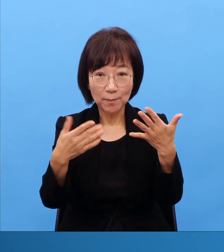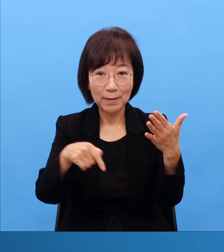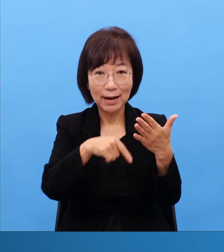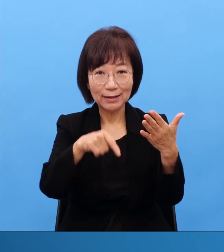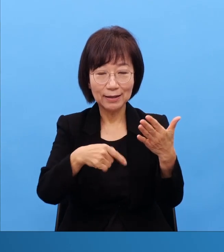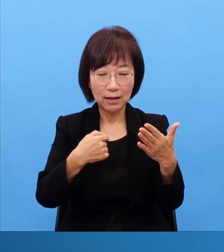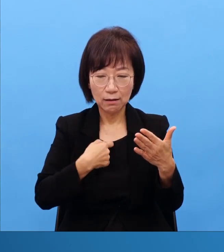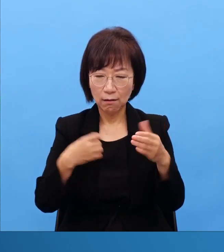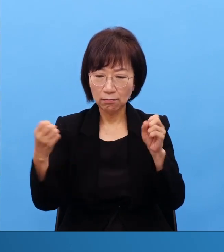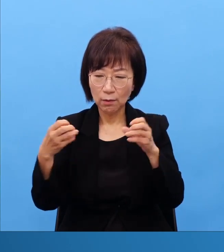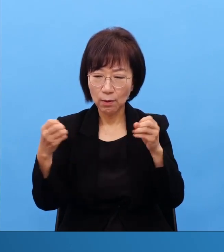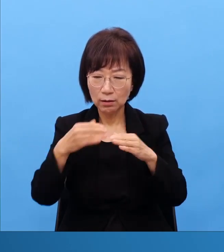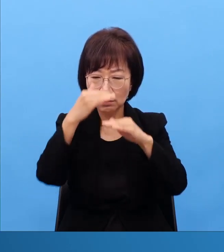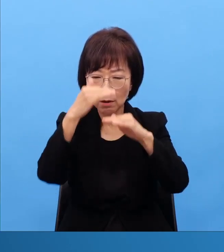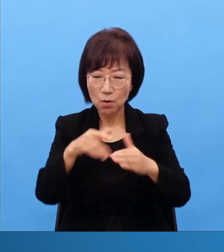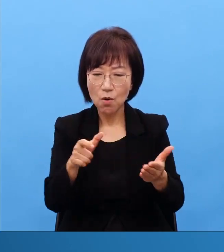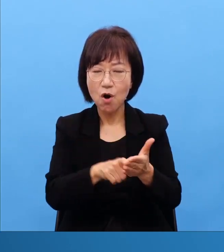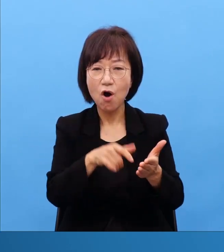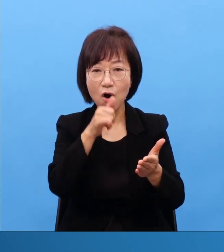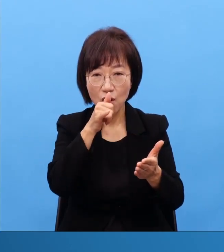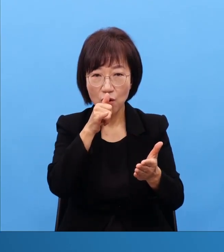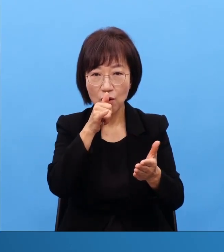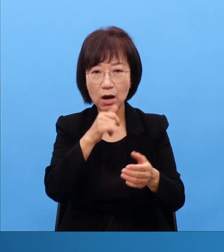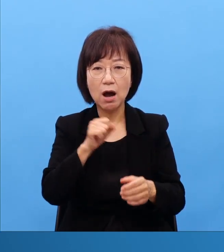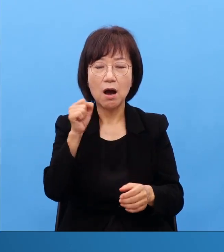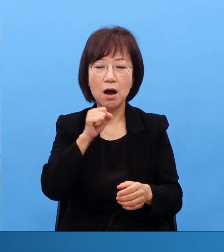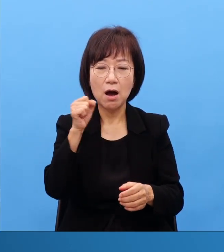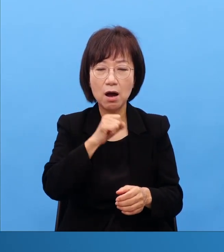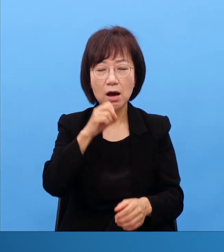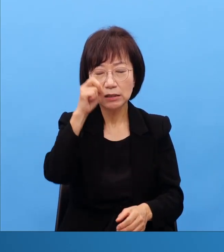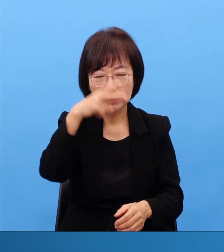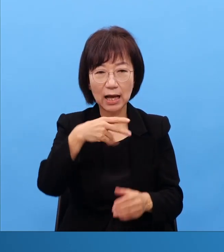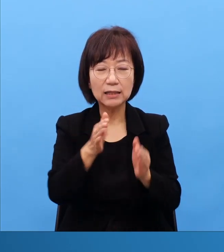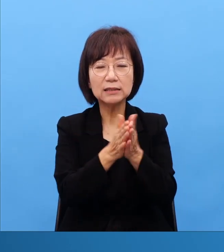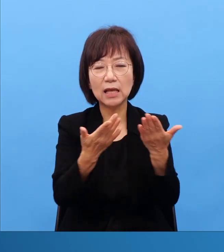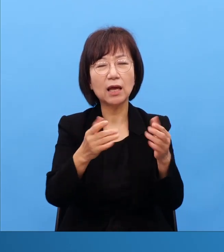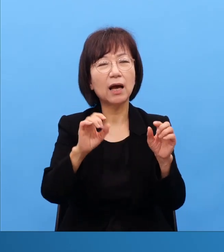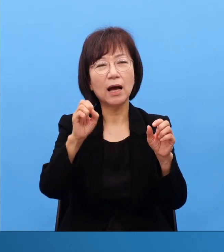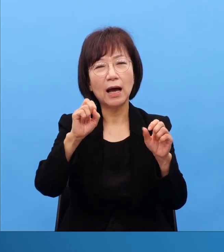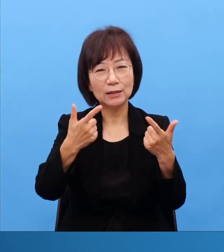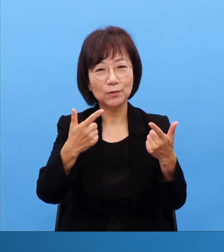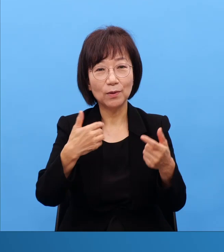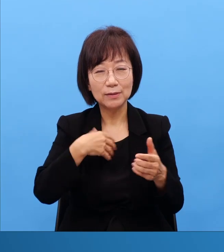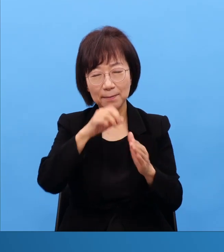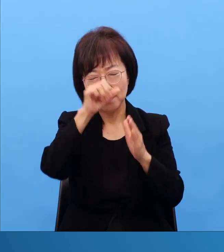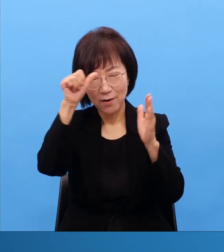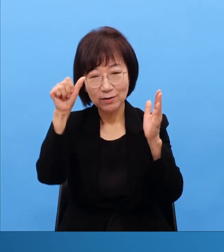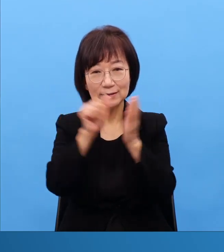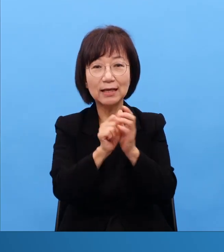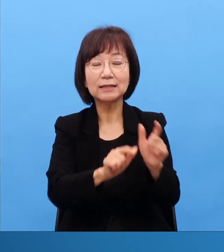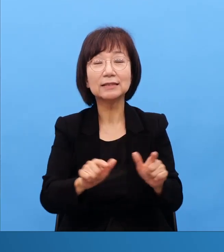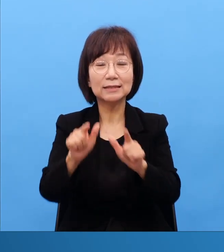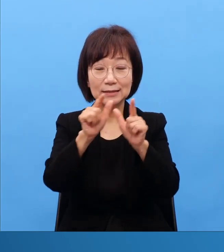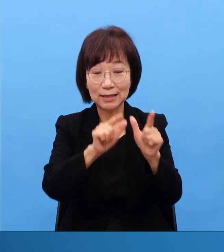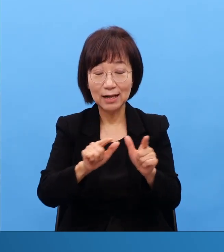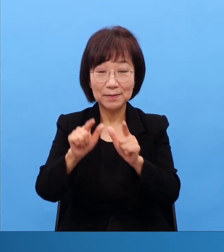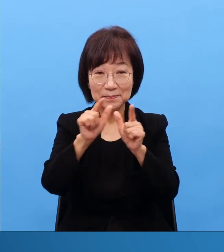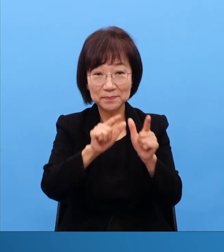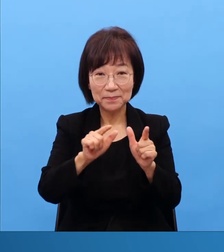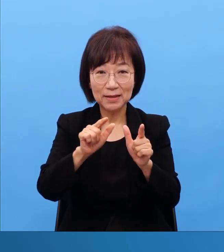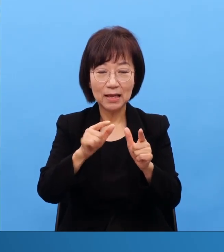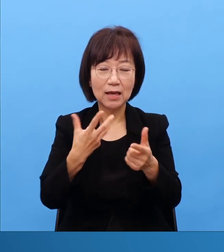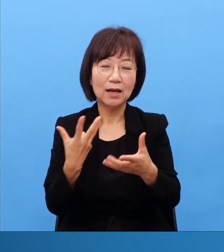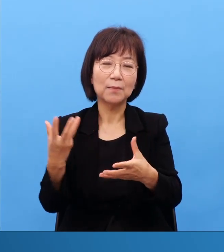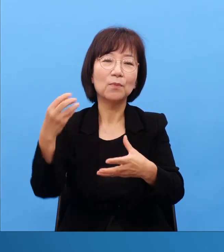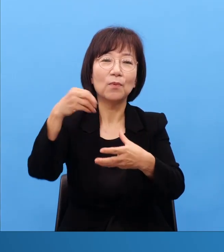있었다는 얘기를 들었다며 기도 수첩은 단순히 하나의 책자가 아닌 인생 여정이자 인생 작품이라는 포럼을 내게